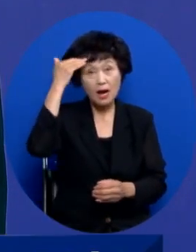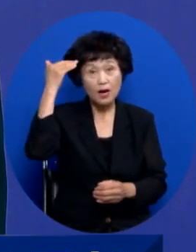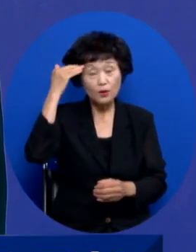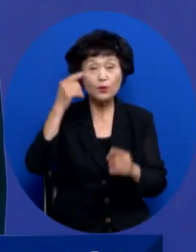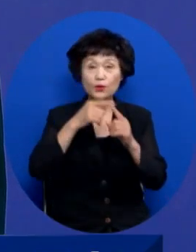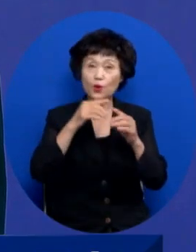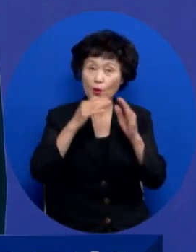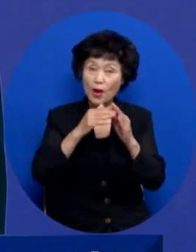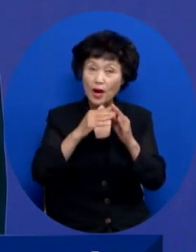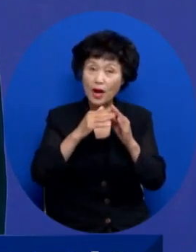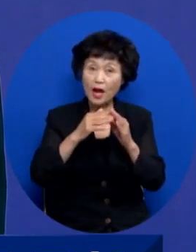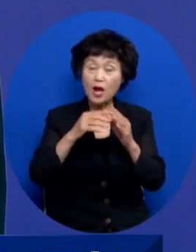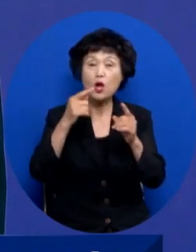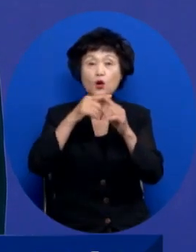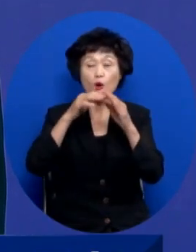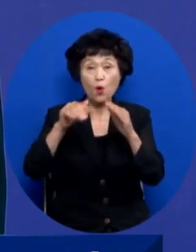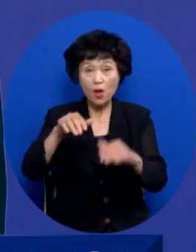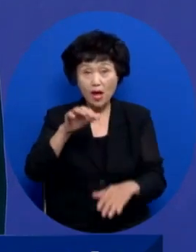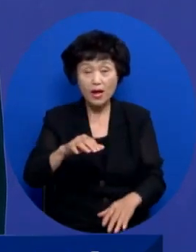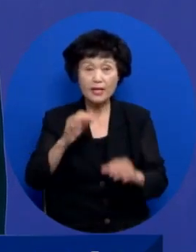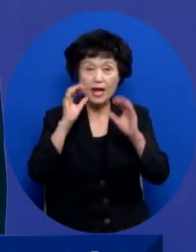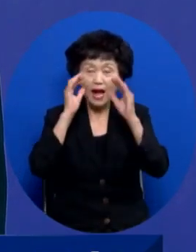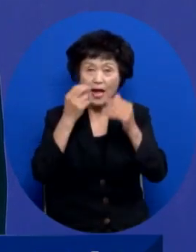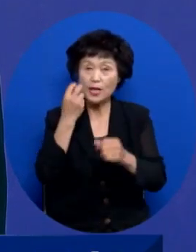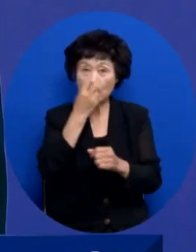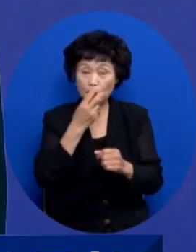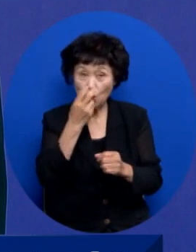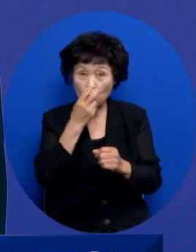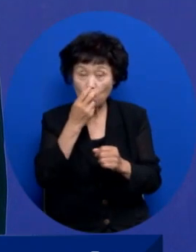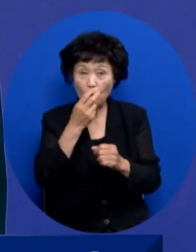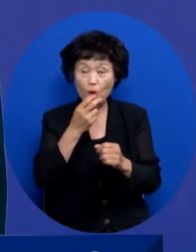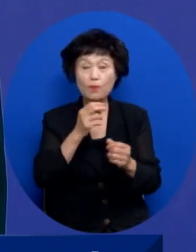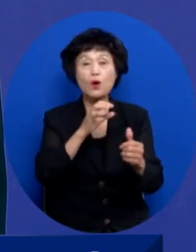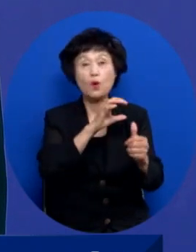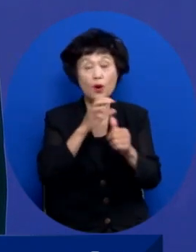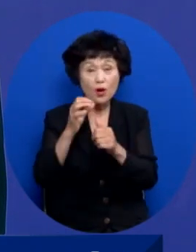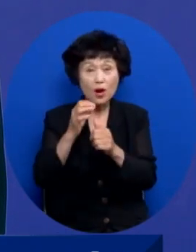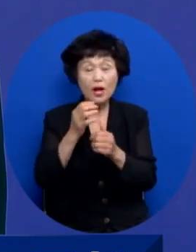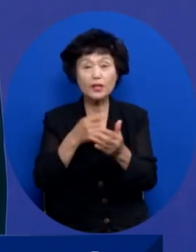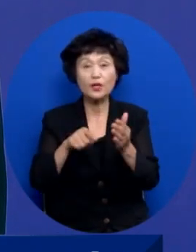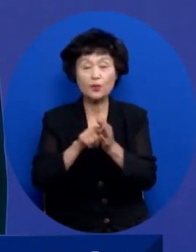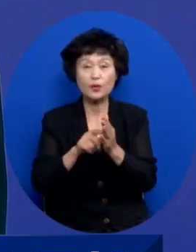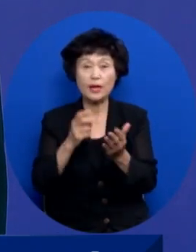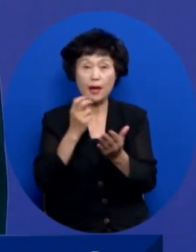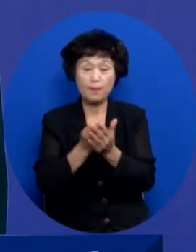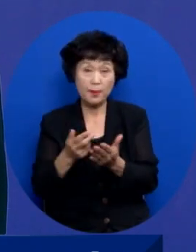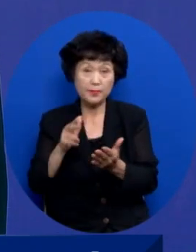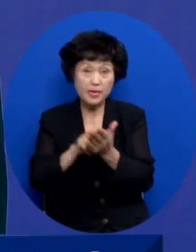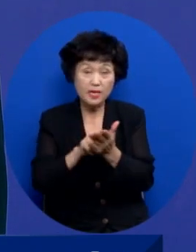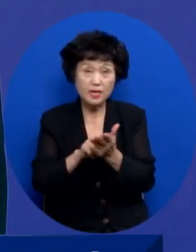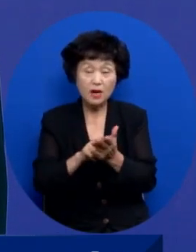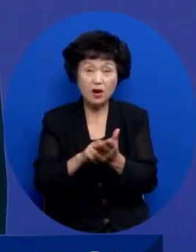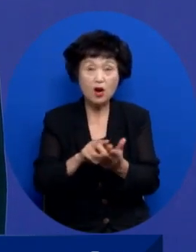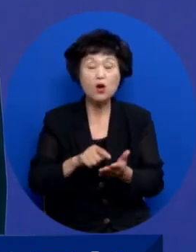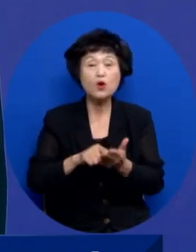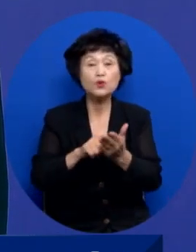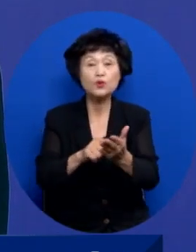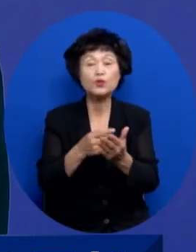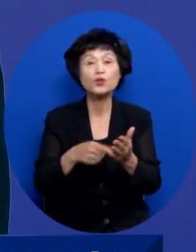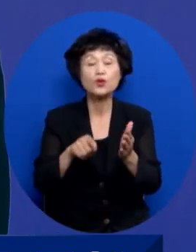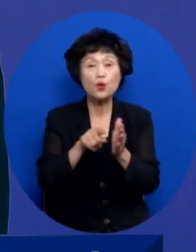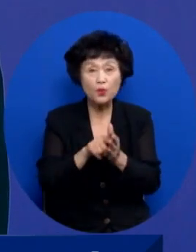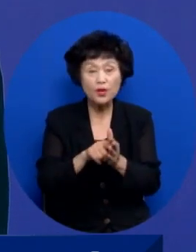한국교회가 교회 공간을 아이돌봄 시설로 활용하자는 입법 서명 운동에 나선 건 저출생 교복을 위해 교회가 할 일을 찾기